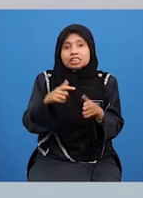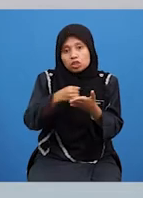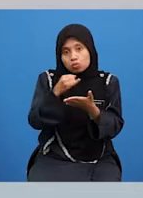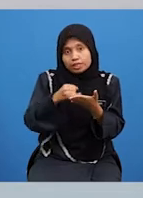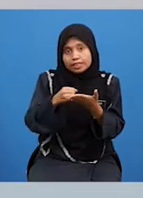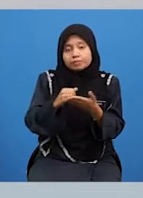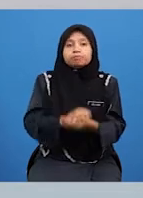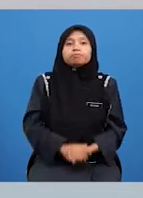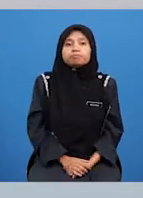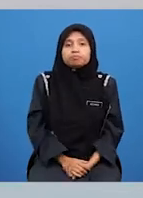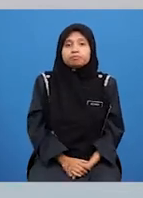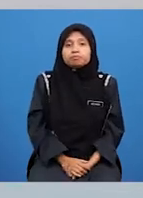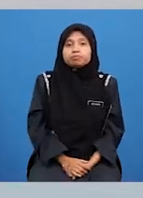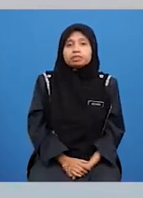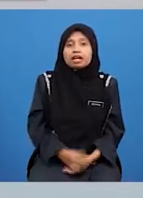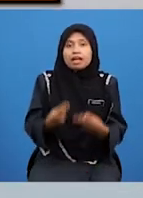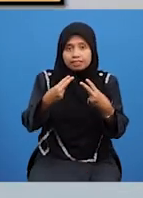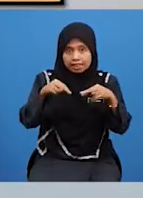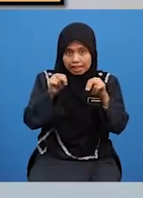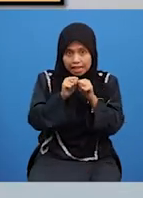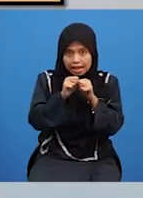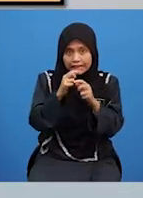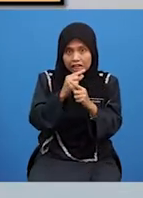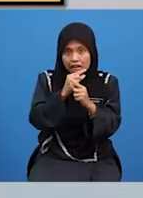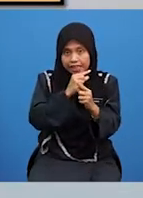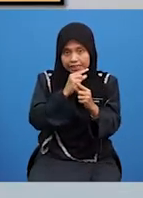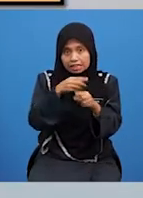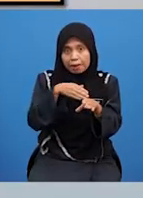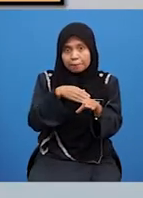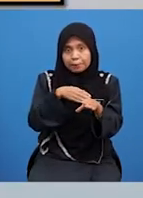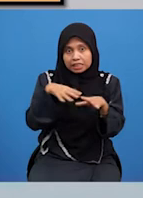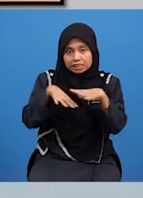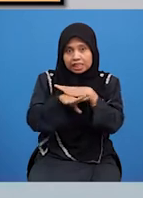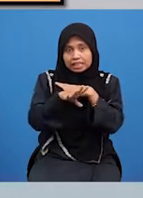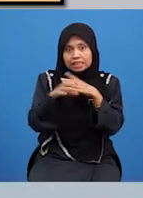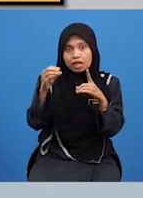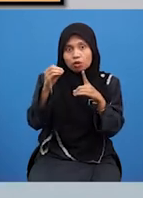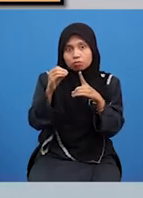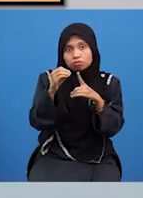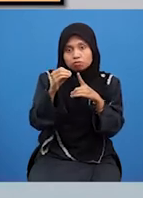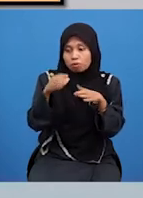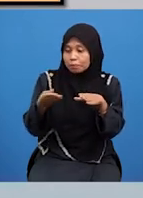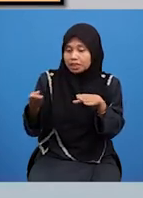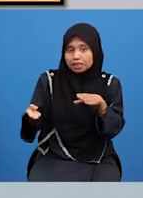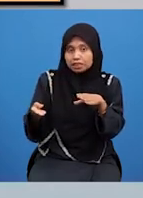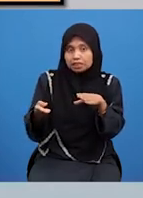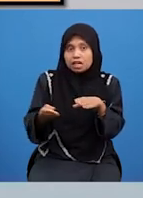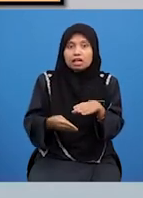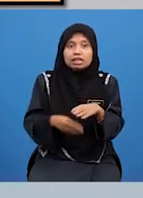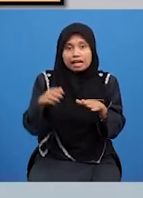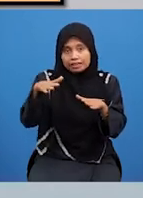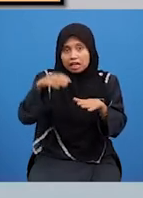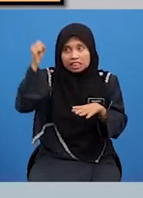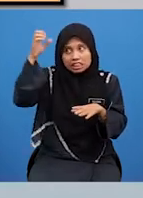sejadi, nilai garisan pada jalinan objek, kadar cerah gelap pada